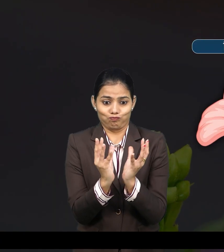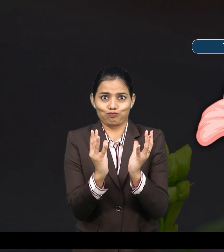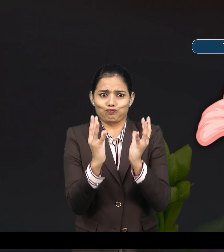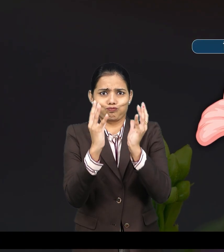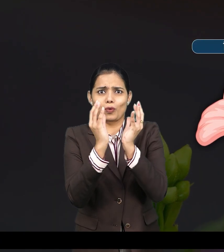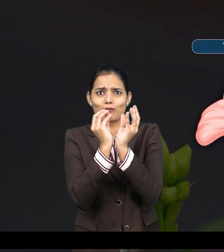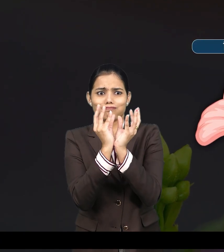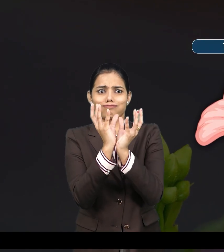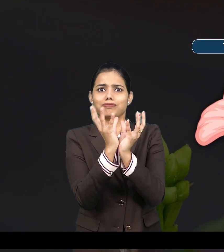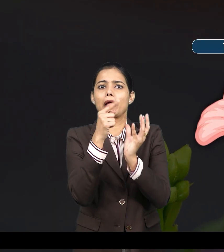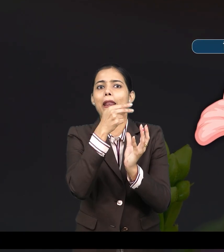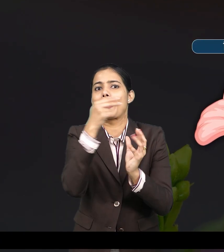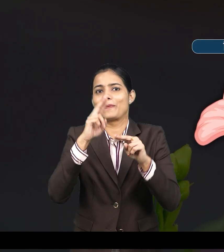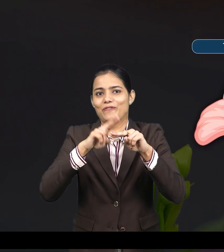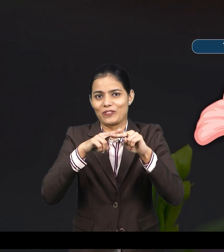निषेचन,